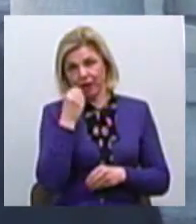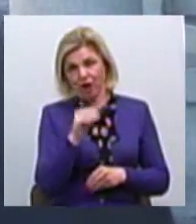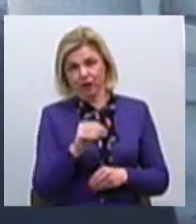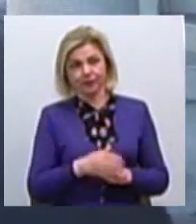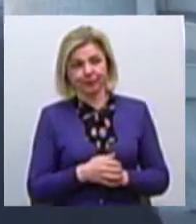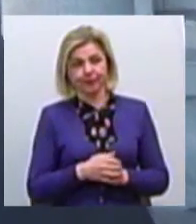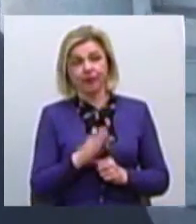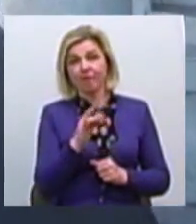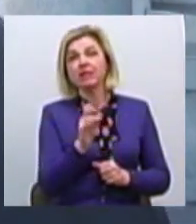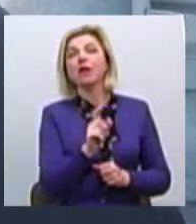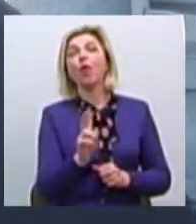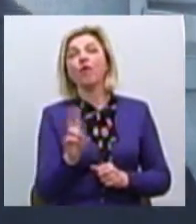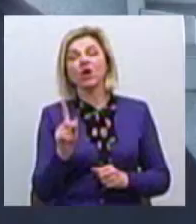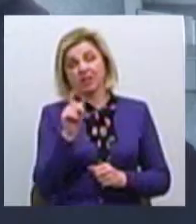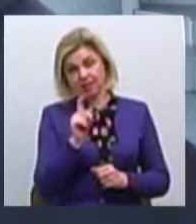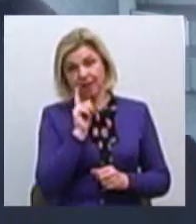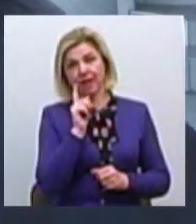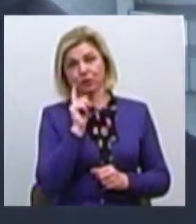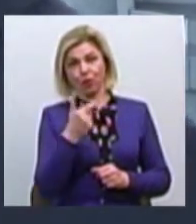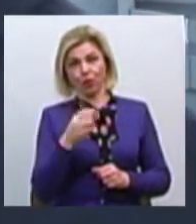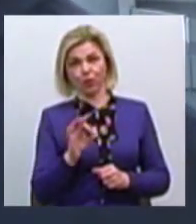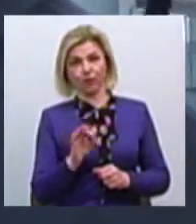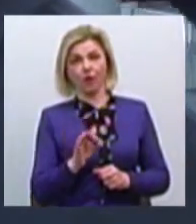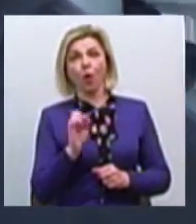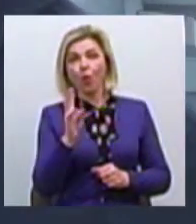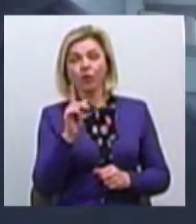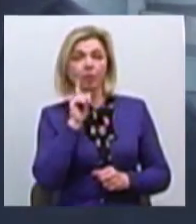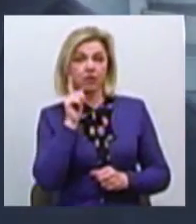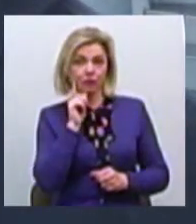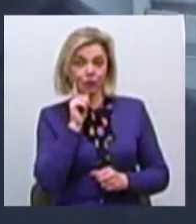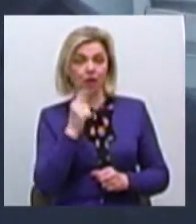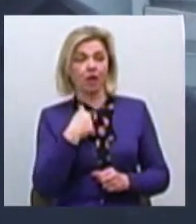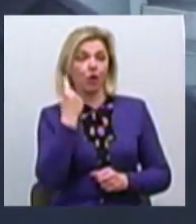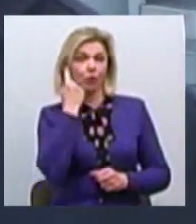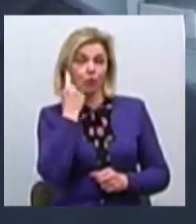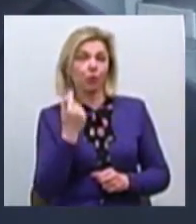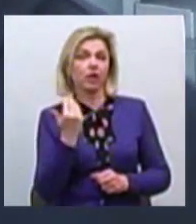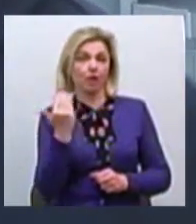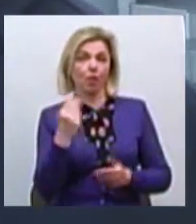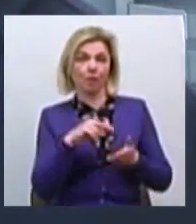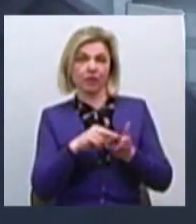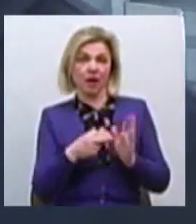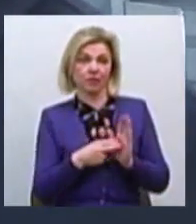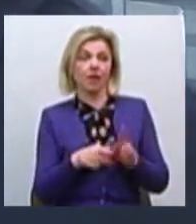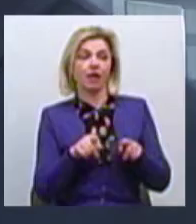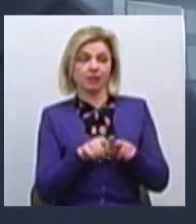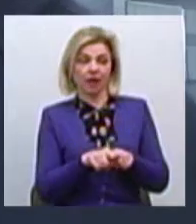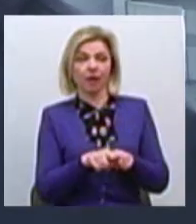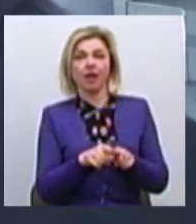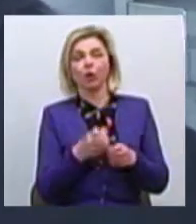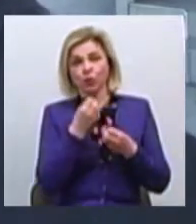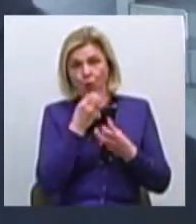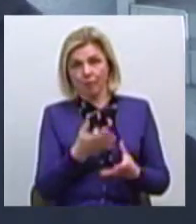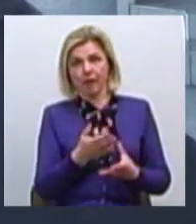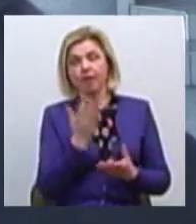за кого? Ну, Зеленського. Чого? Він молодий, я думаю, у нього плани якісь добрі,